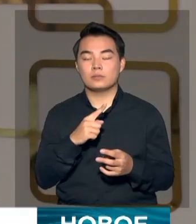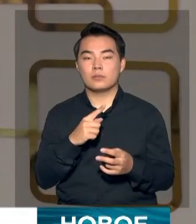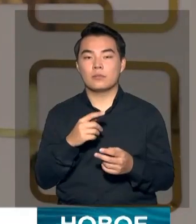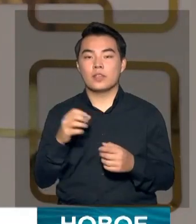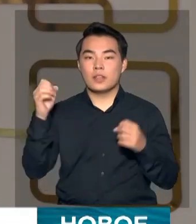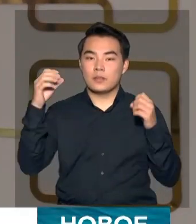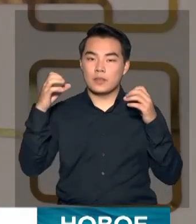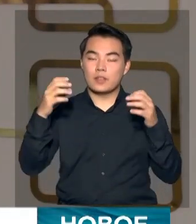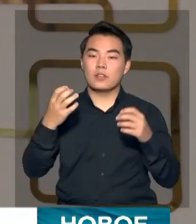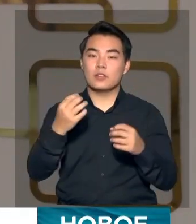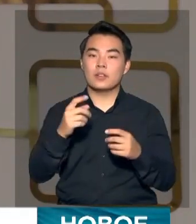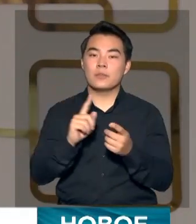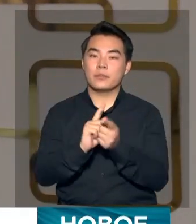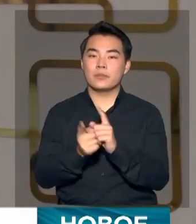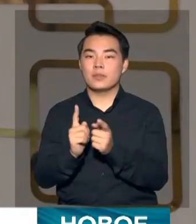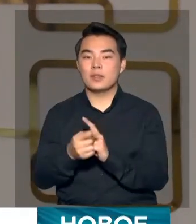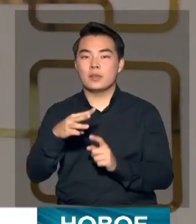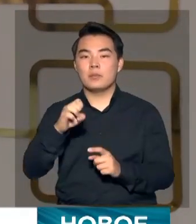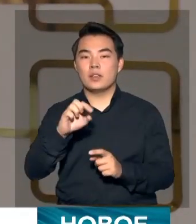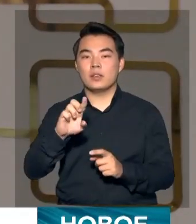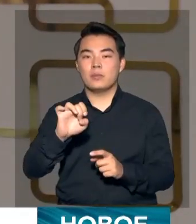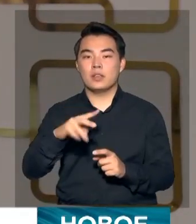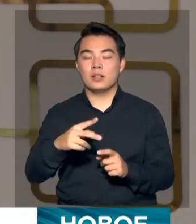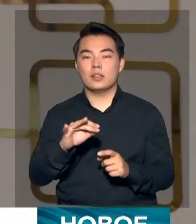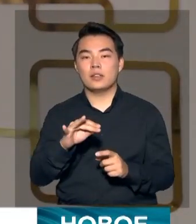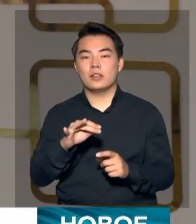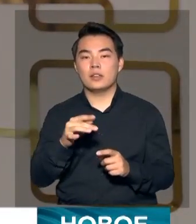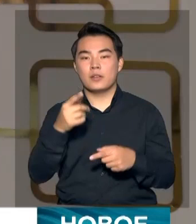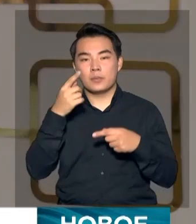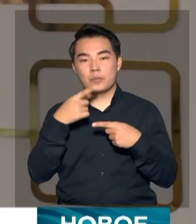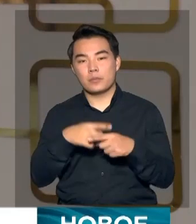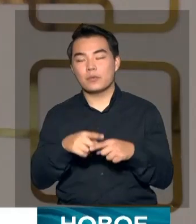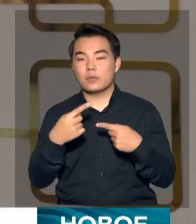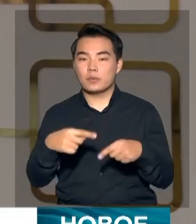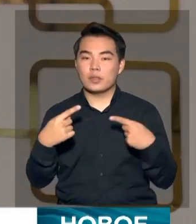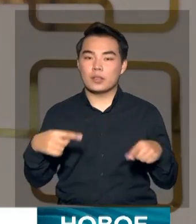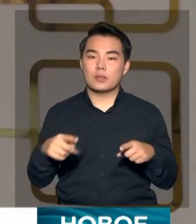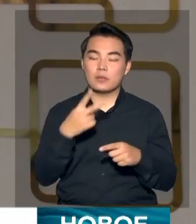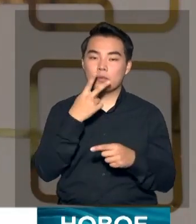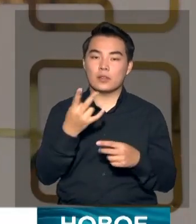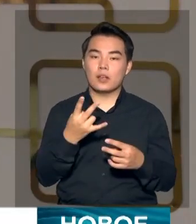оснащения именно необходимо мебелью, да, оборудованием, оснащением кабинетов и мастерских,